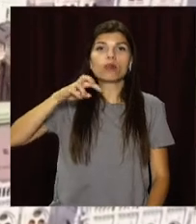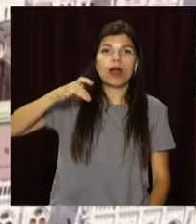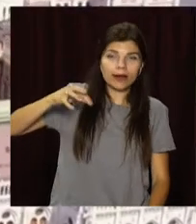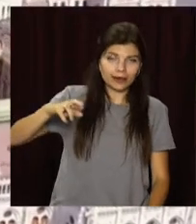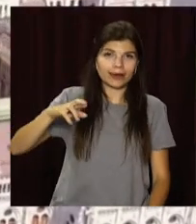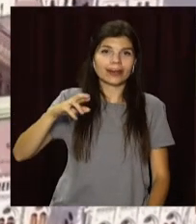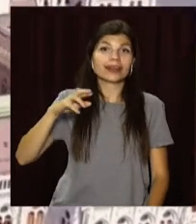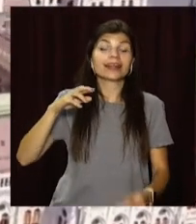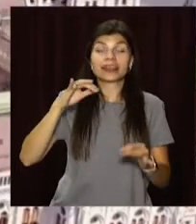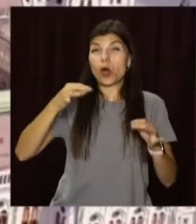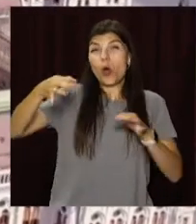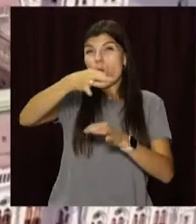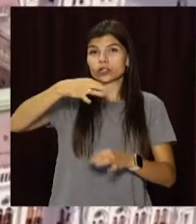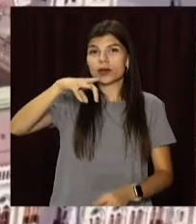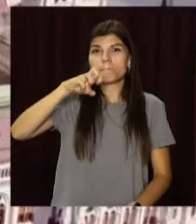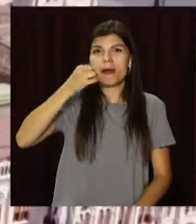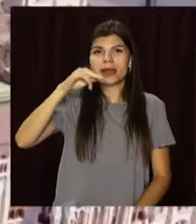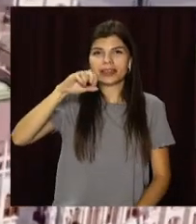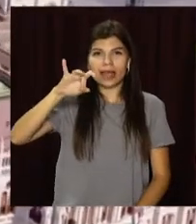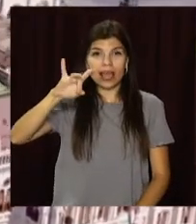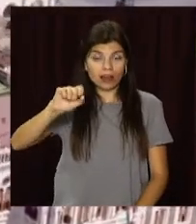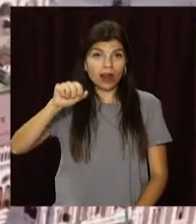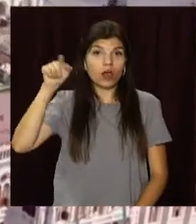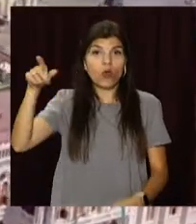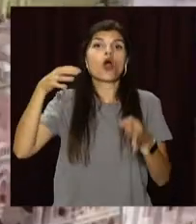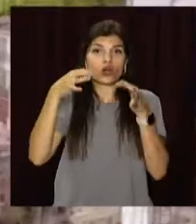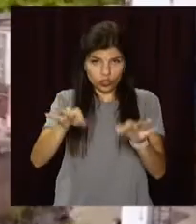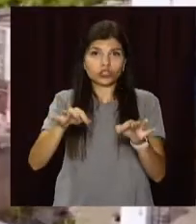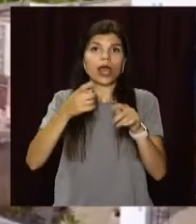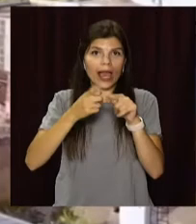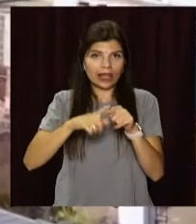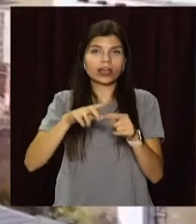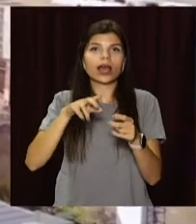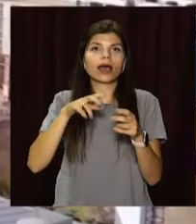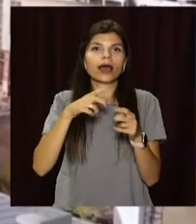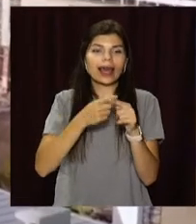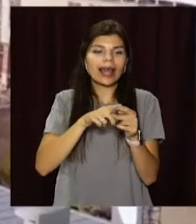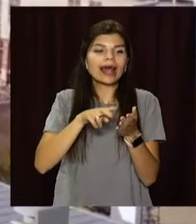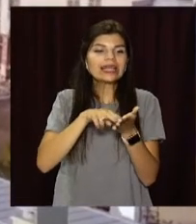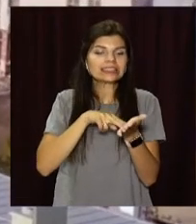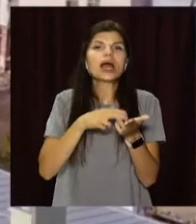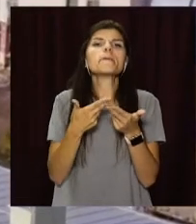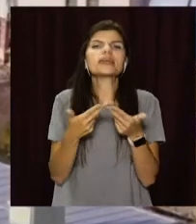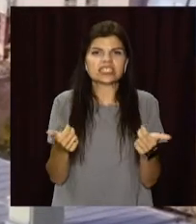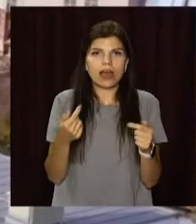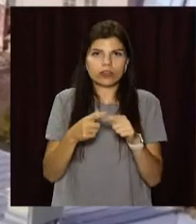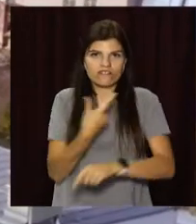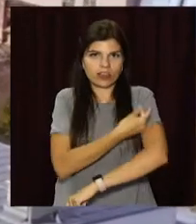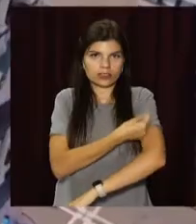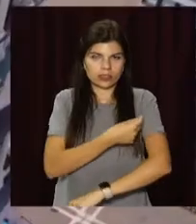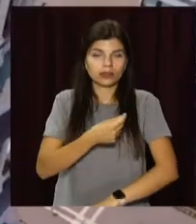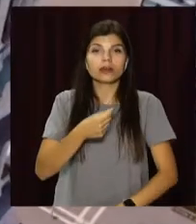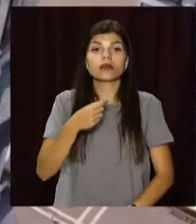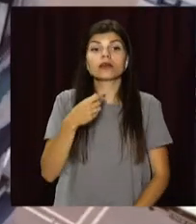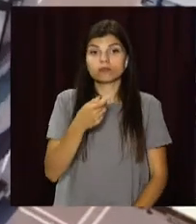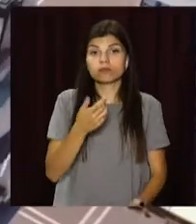острів Мадейра. Для подорожі українці мають отримати 2 дози препарату, а при перетині кордонів наші співгромадяни повинні